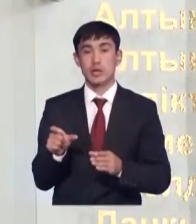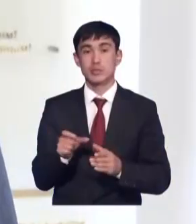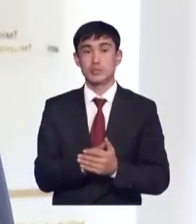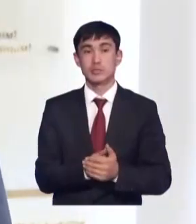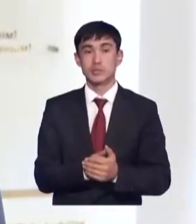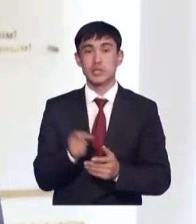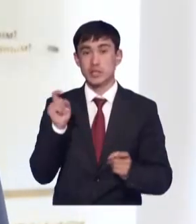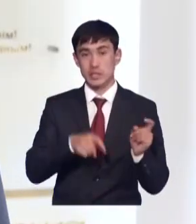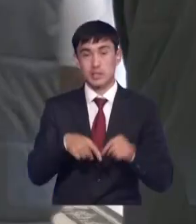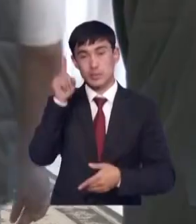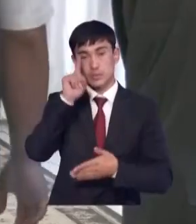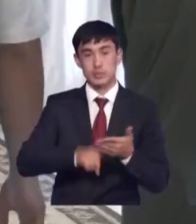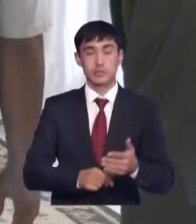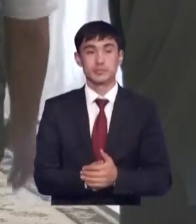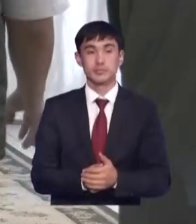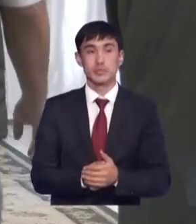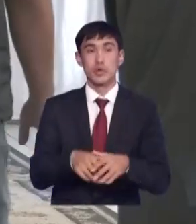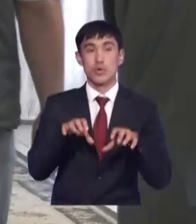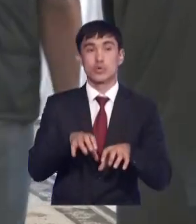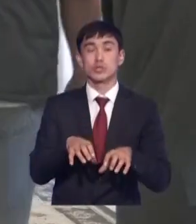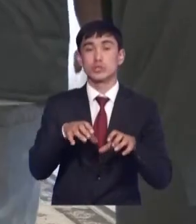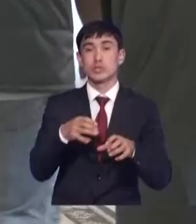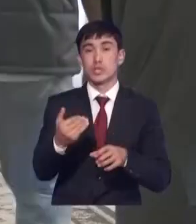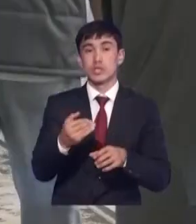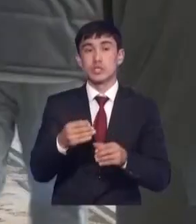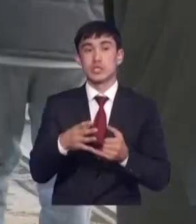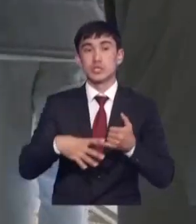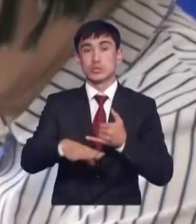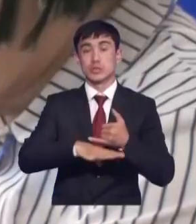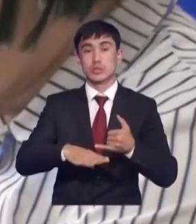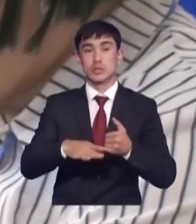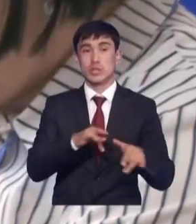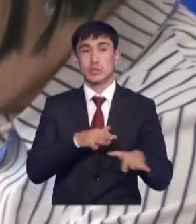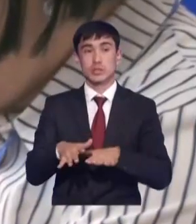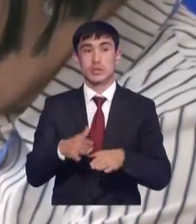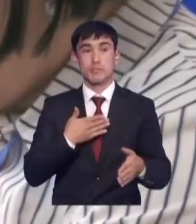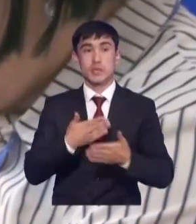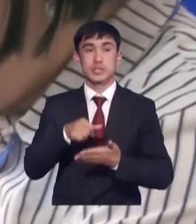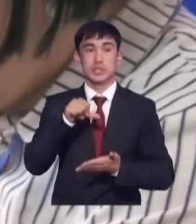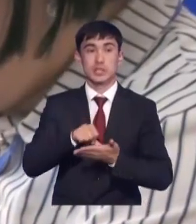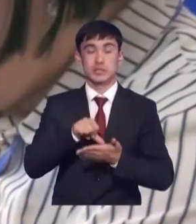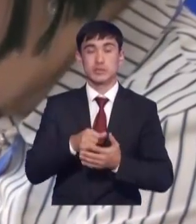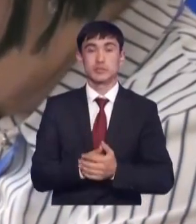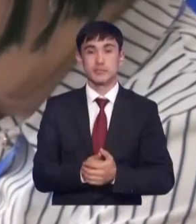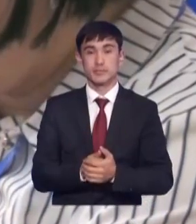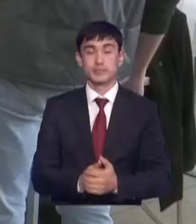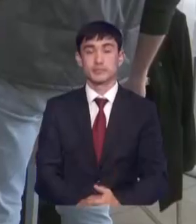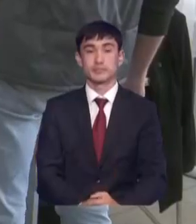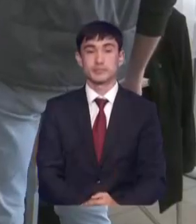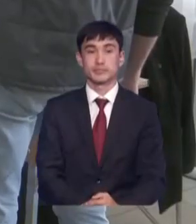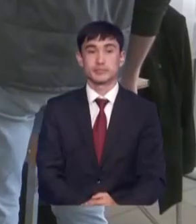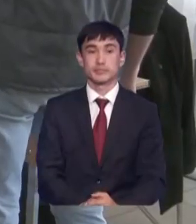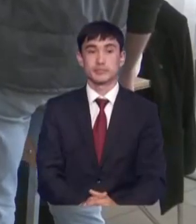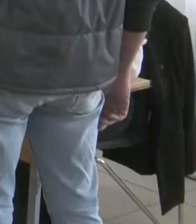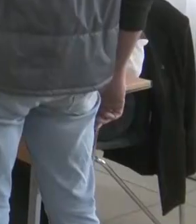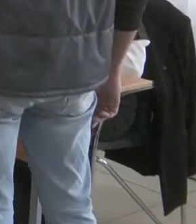адамдарымыз келеді деп. Учаске төрағасының айтуынша жергілікті тұрғындар науқанға белсенділікпен қатысып жатыр. Жарқын Нұрланұлы, Қайрат